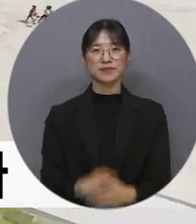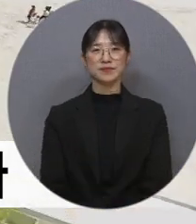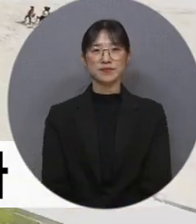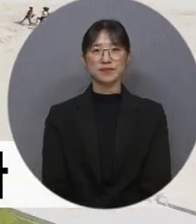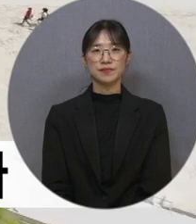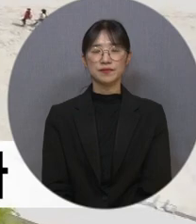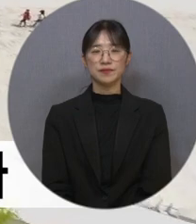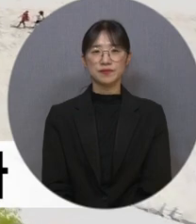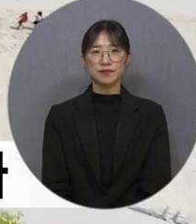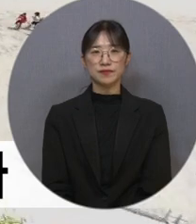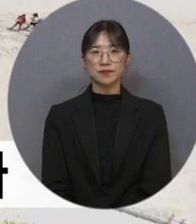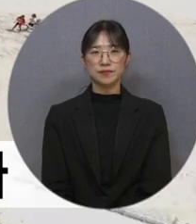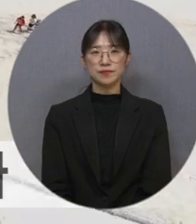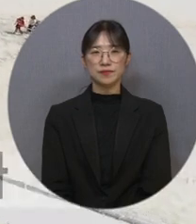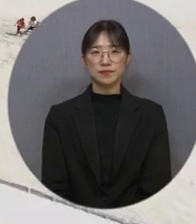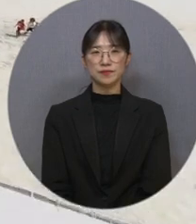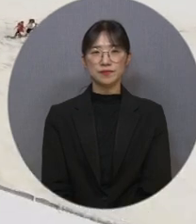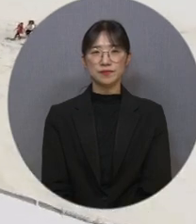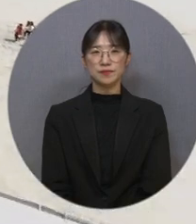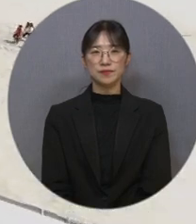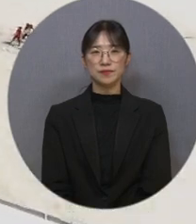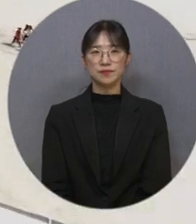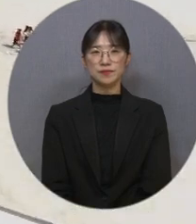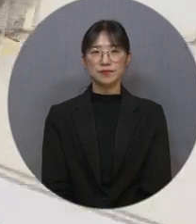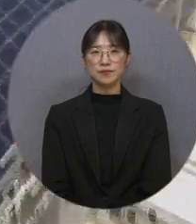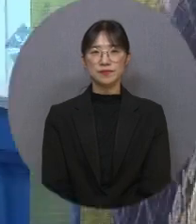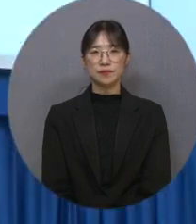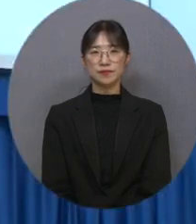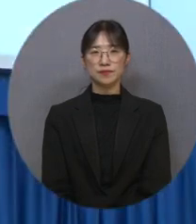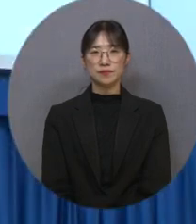복지TV 뉴스 김정현입니다.